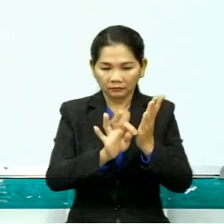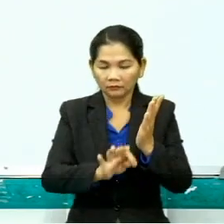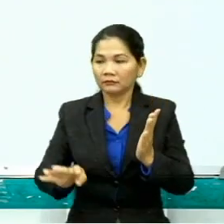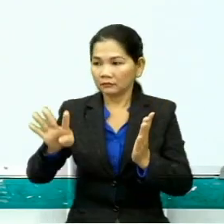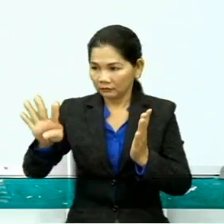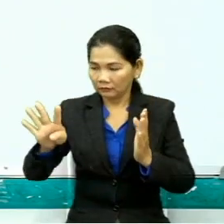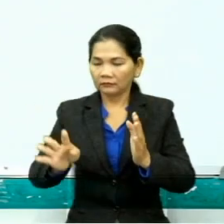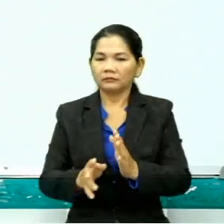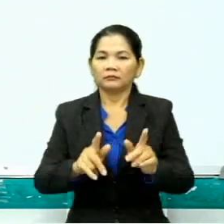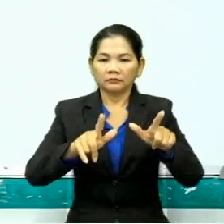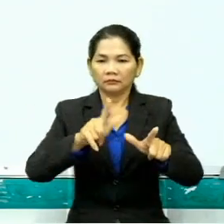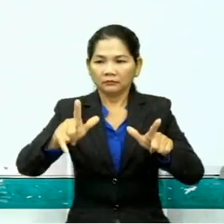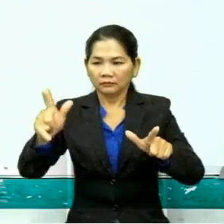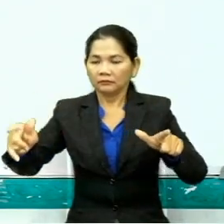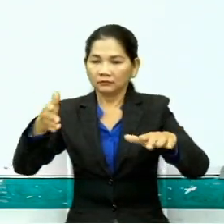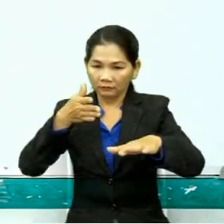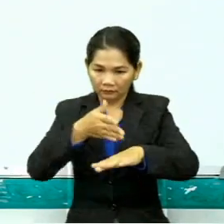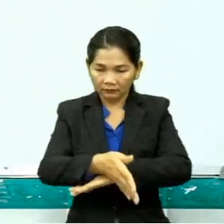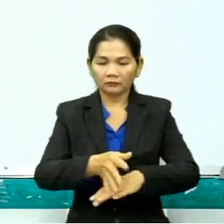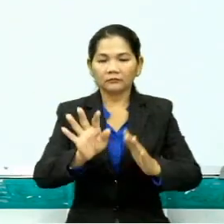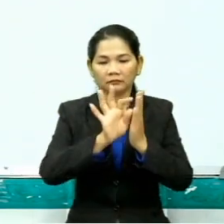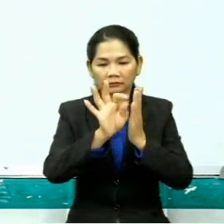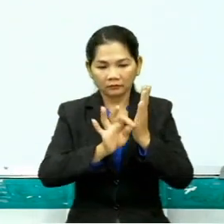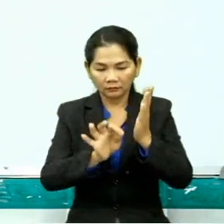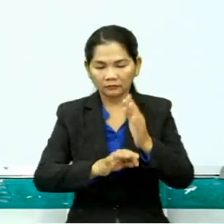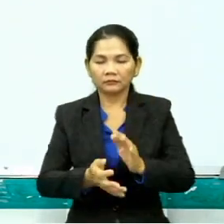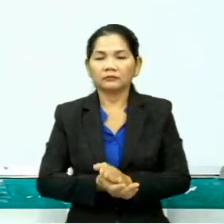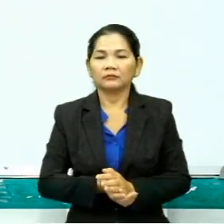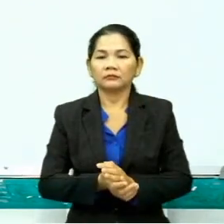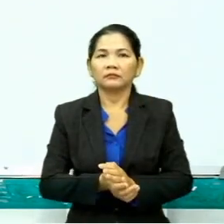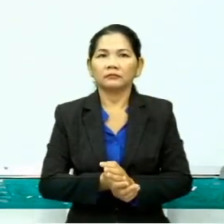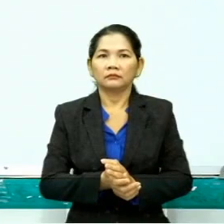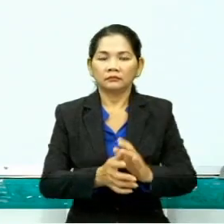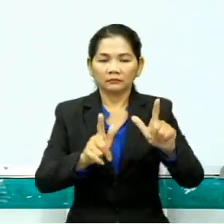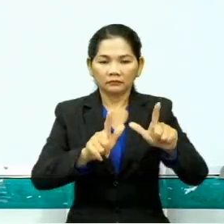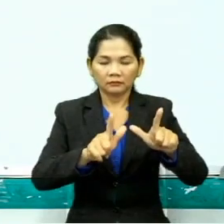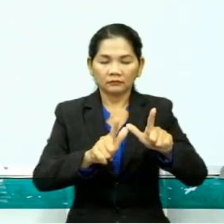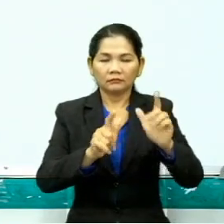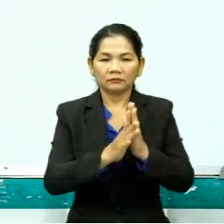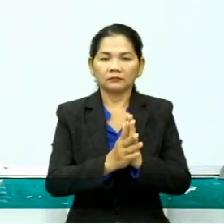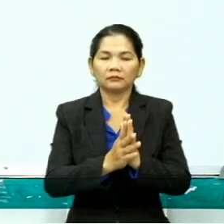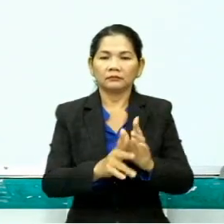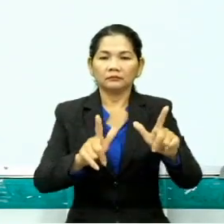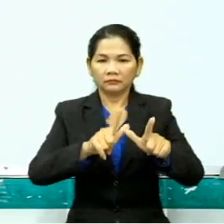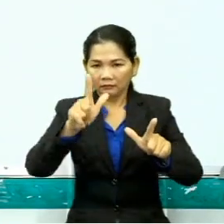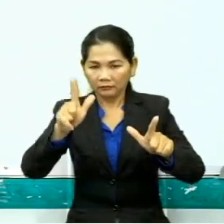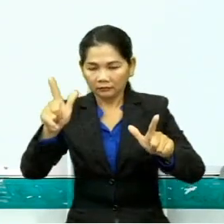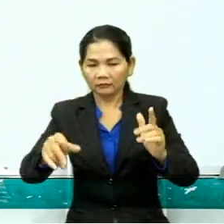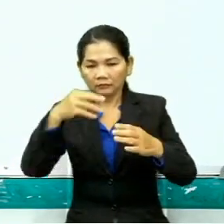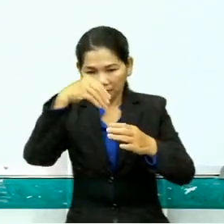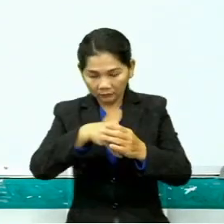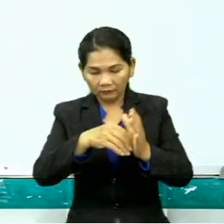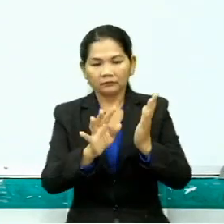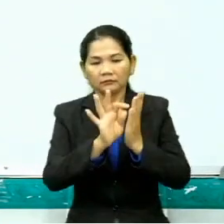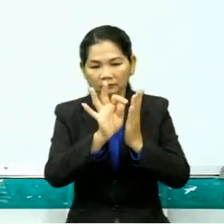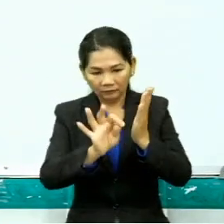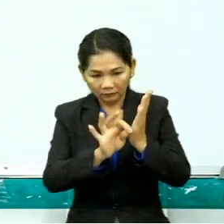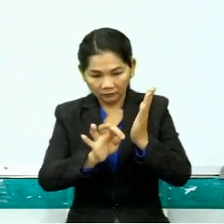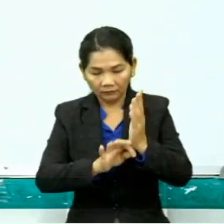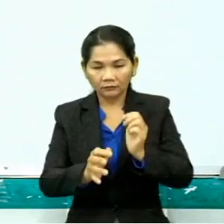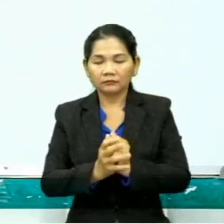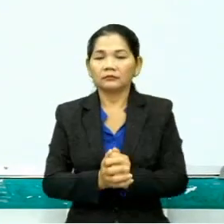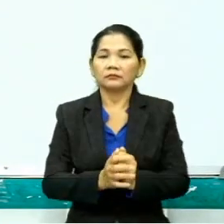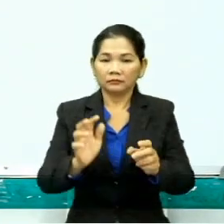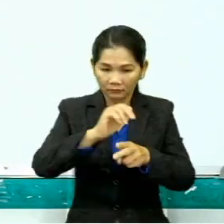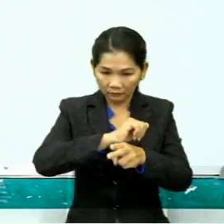tròn vẹ nè con trong này bịa hàng lớn đấy cứ chuôn là nóng lòng vẹ chà ta con được ăn cái cho làm hạt được bao dân cho